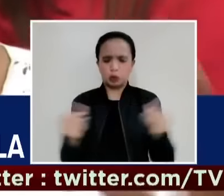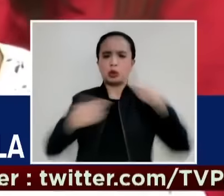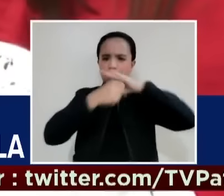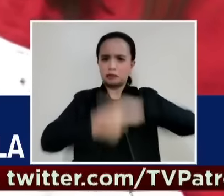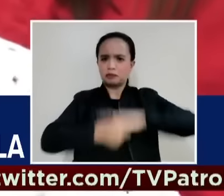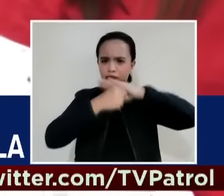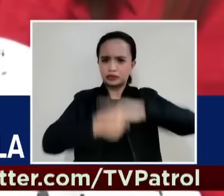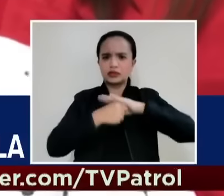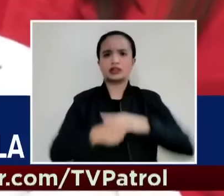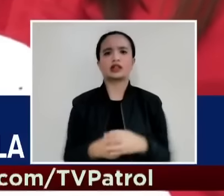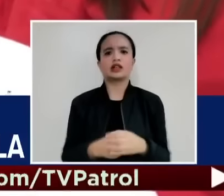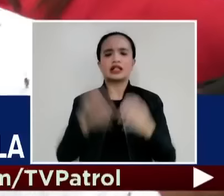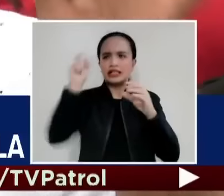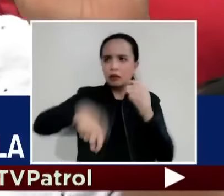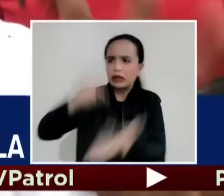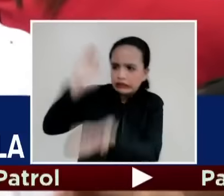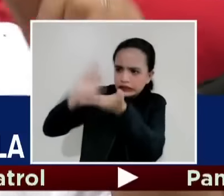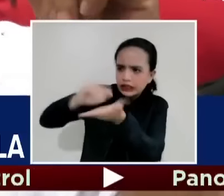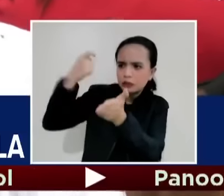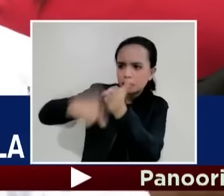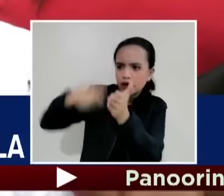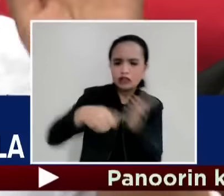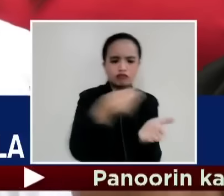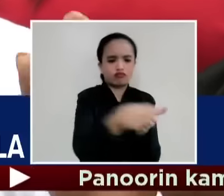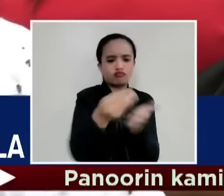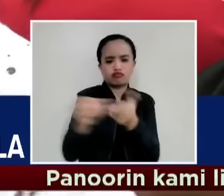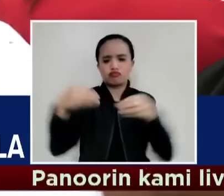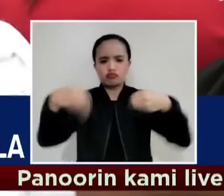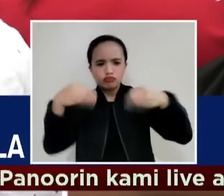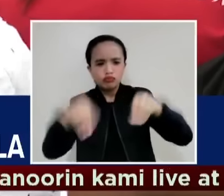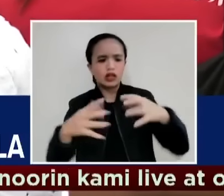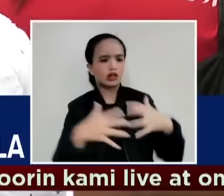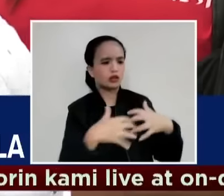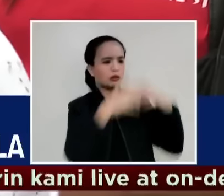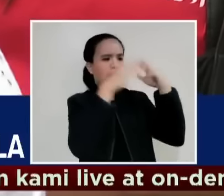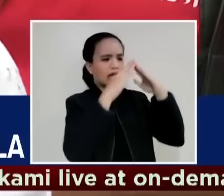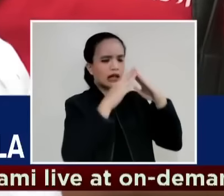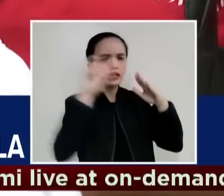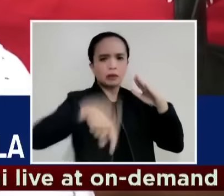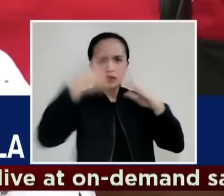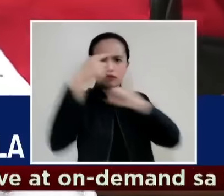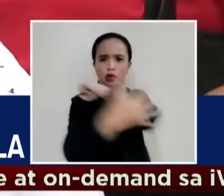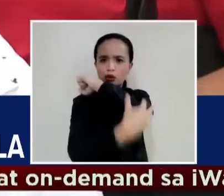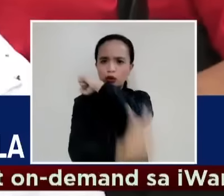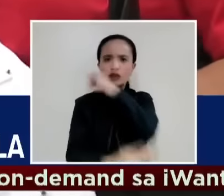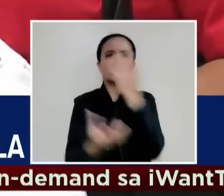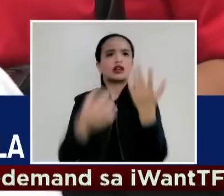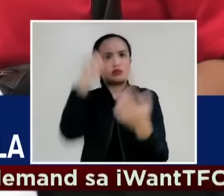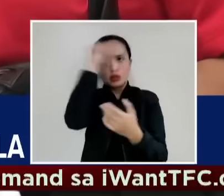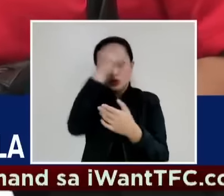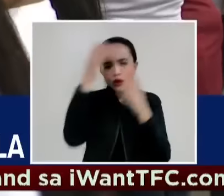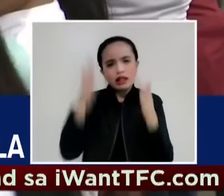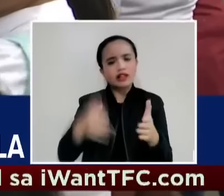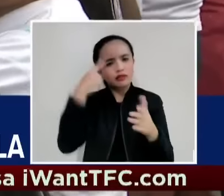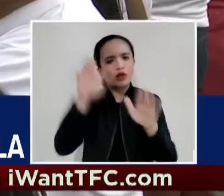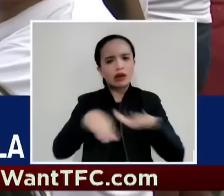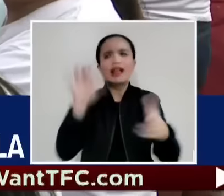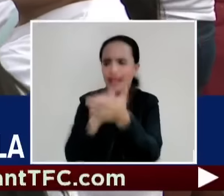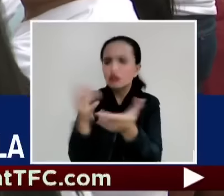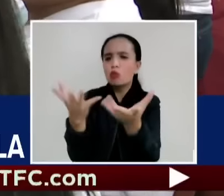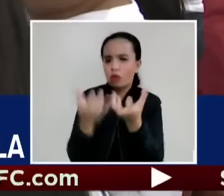yung mga presyo ng mga mabibili. Tapos yung mga pabahay sa mahirap dapat, scholarship mga bata. Yan ang gusto namin.